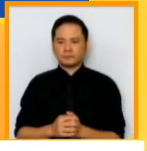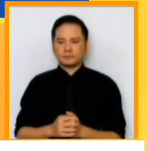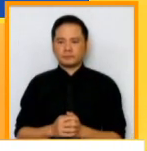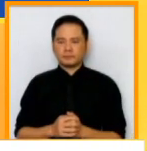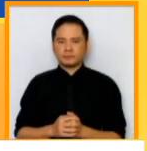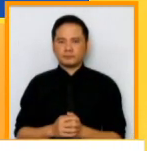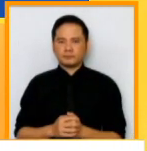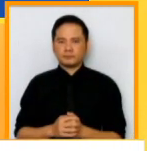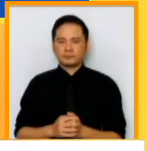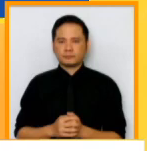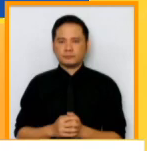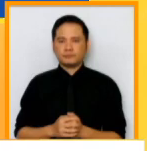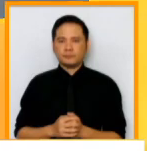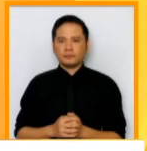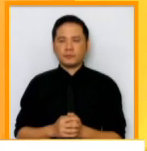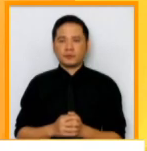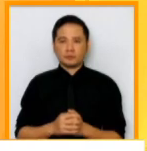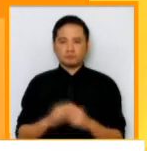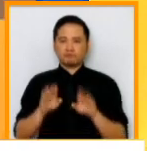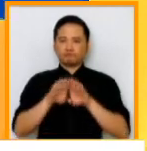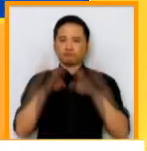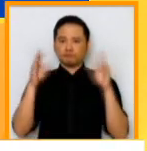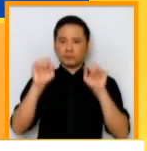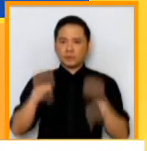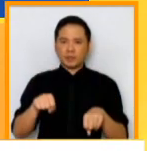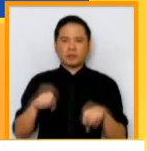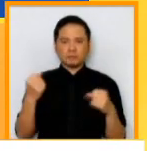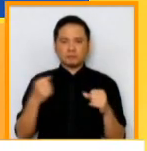sa MECQ.